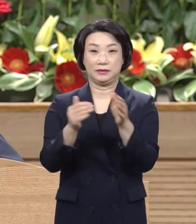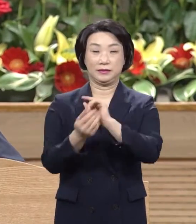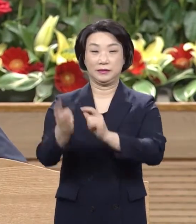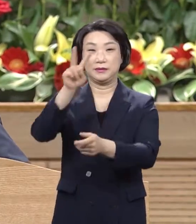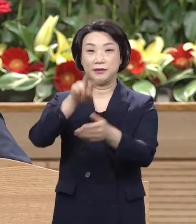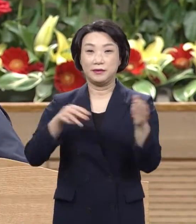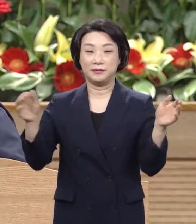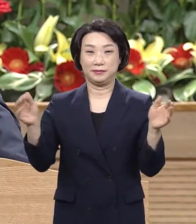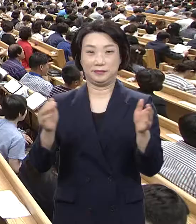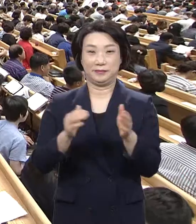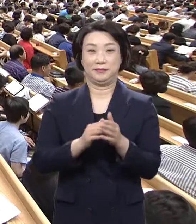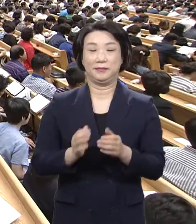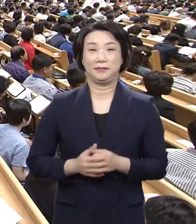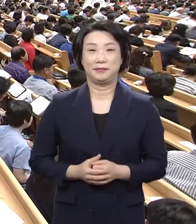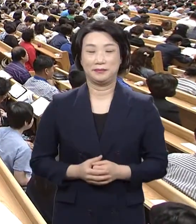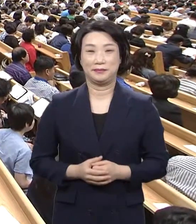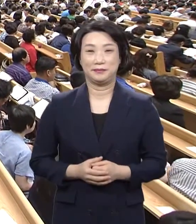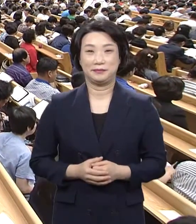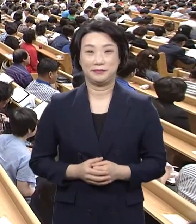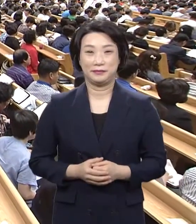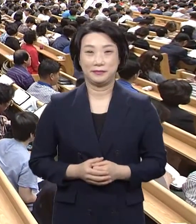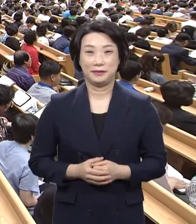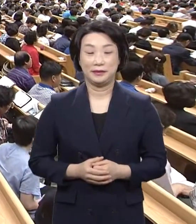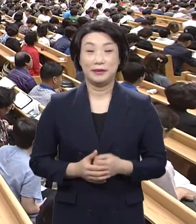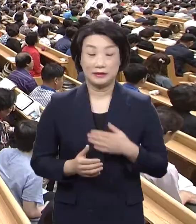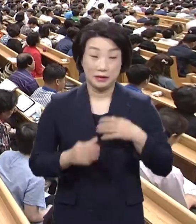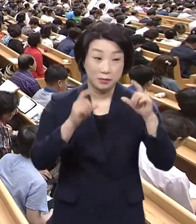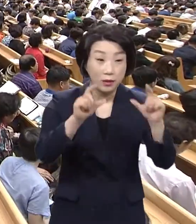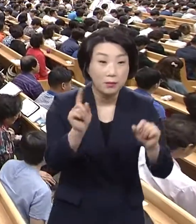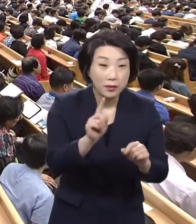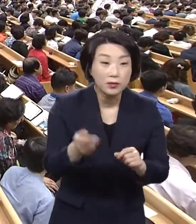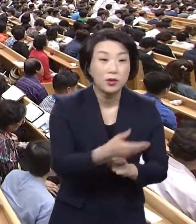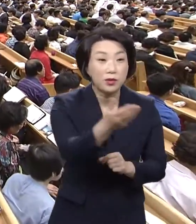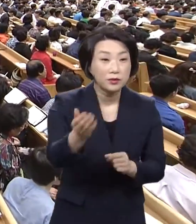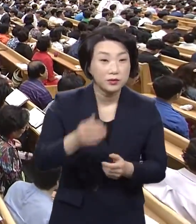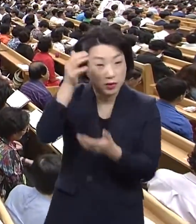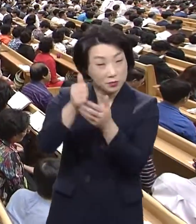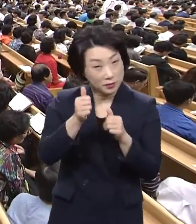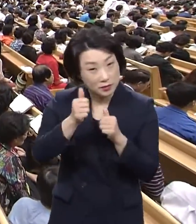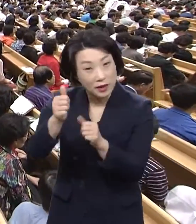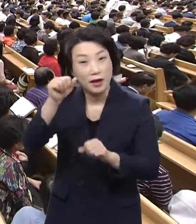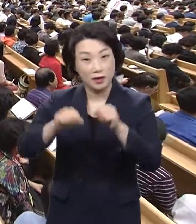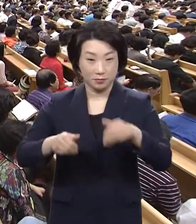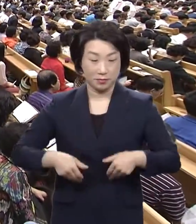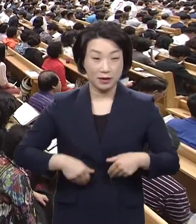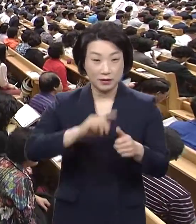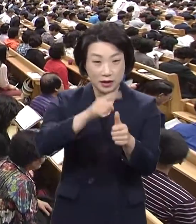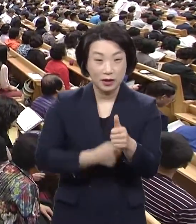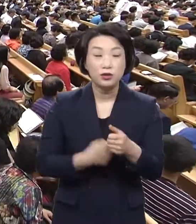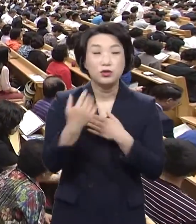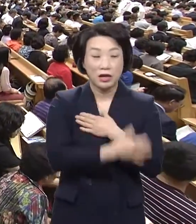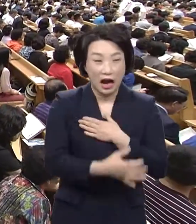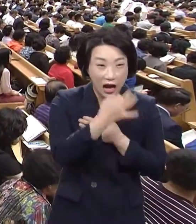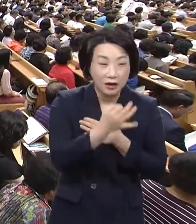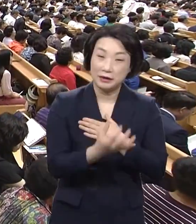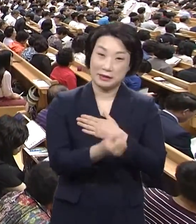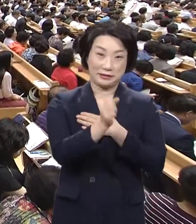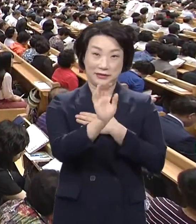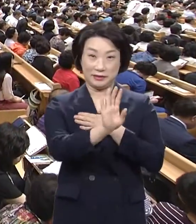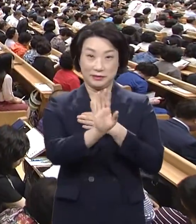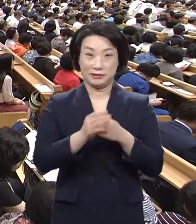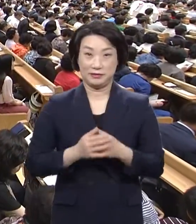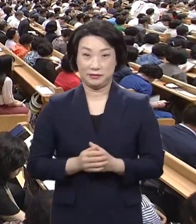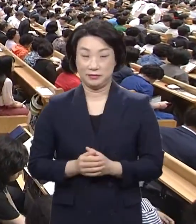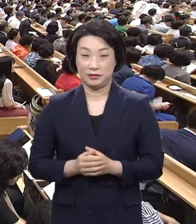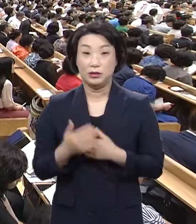24절까지를 대독합니다. 내가 이르노니 너희는 성령을 쫓아 행하라. 그리하면 육체의 욕심을 이루지